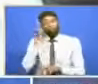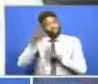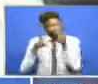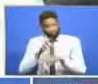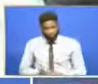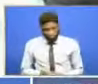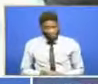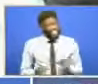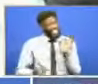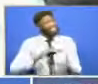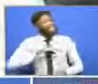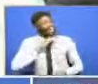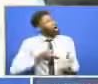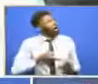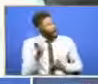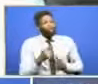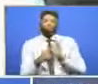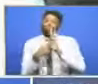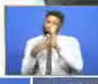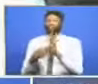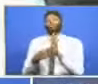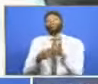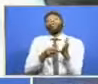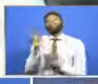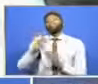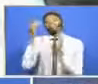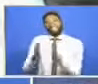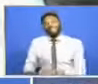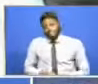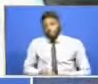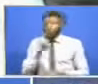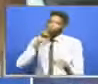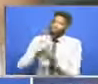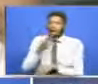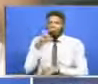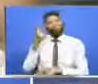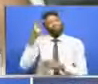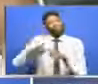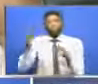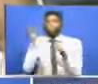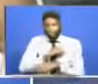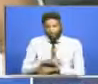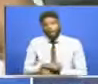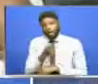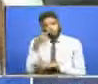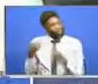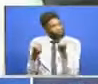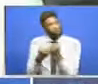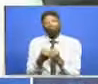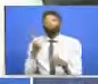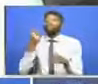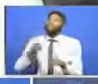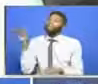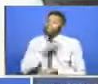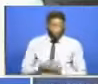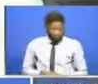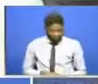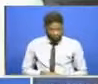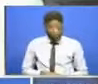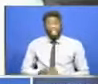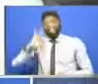muungwana, aonyeshe ungwana wa Kenya. Alimwahidi Kalonzo mara mbili na Kalonzo akawa nyuma yake mara mbili. Hii mara ya